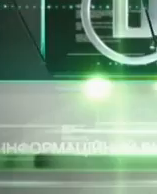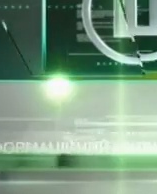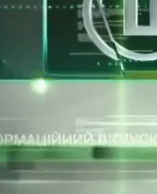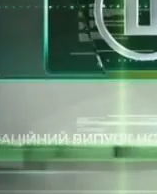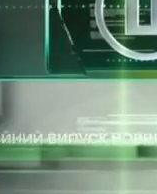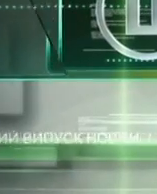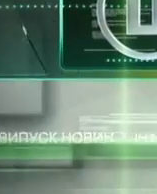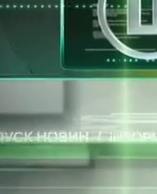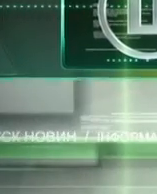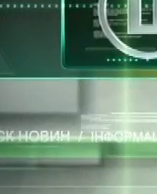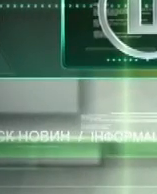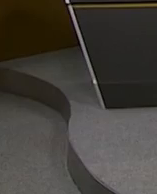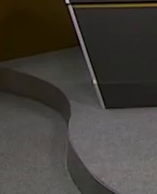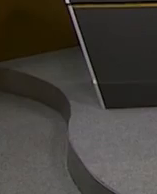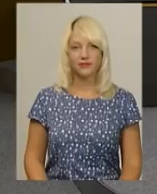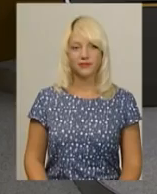Музика